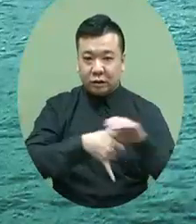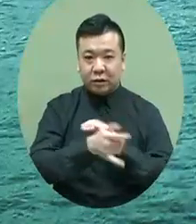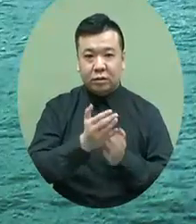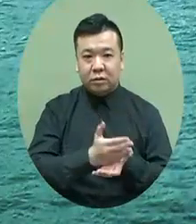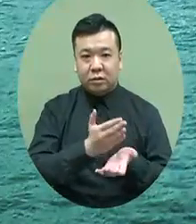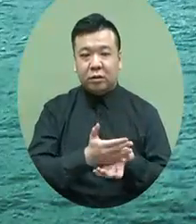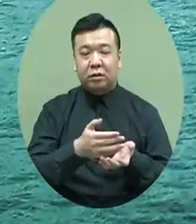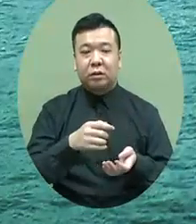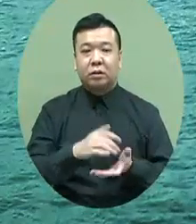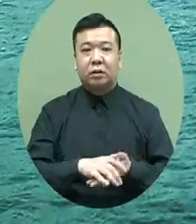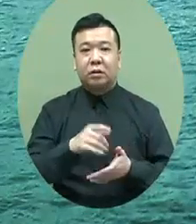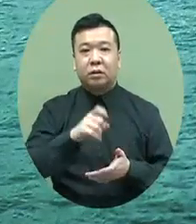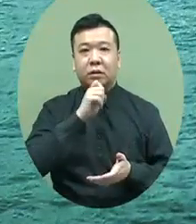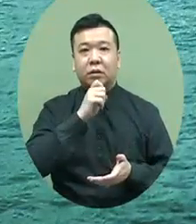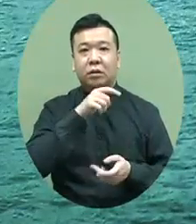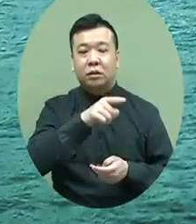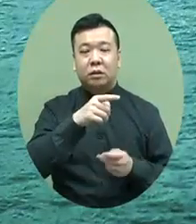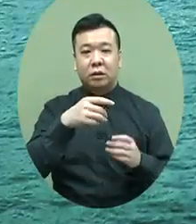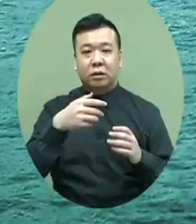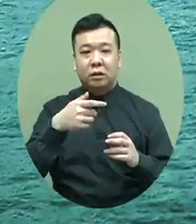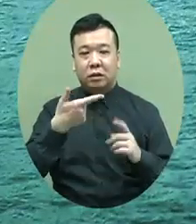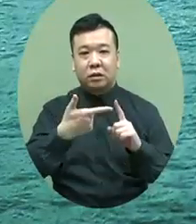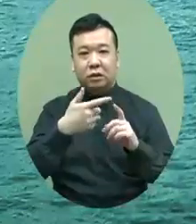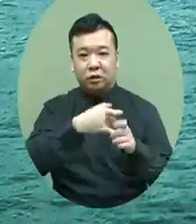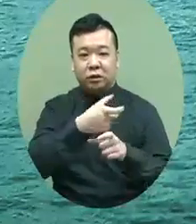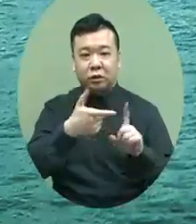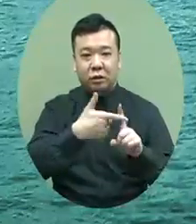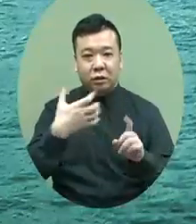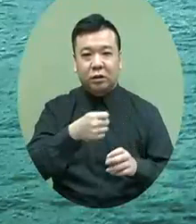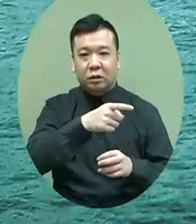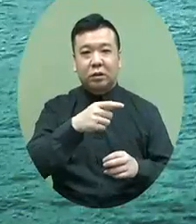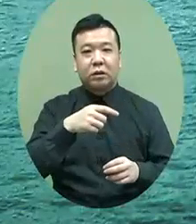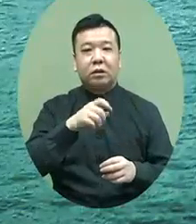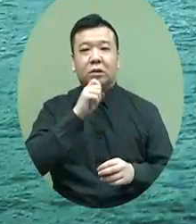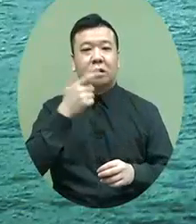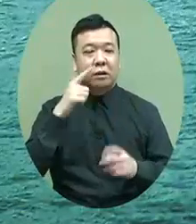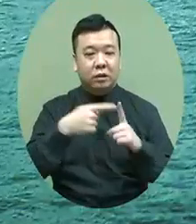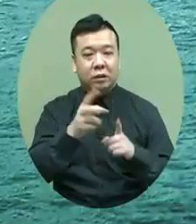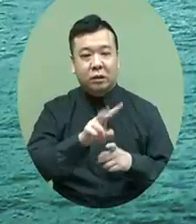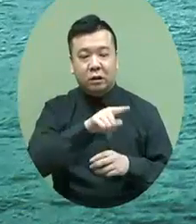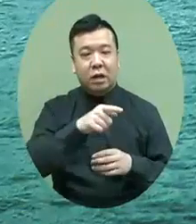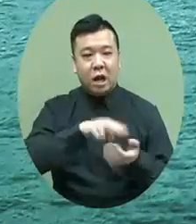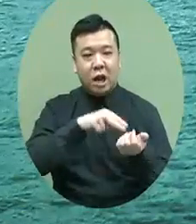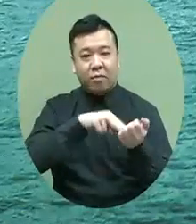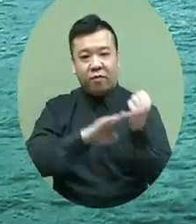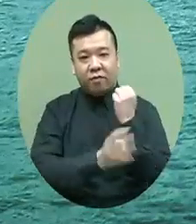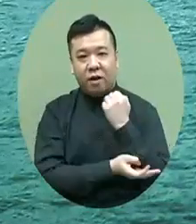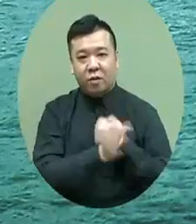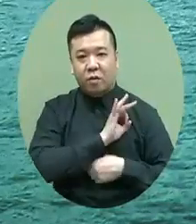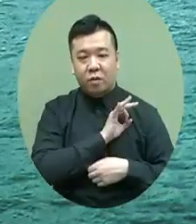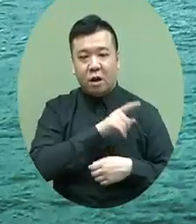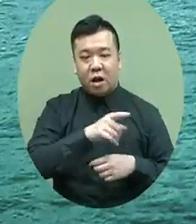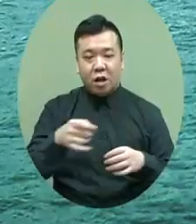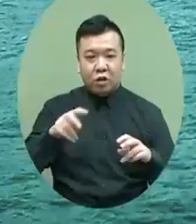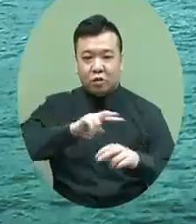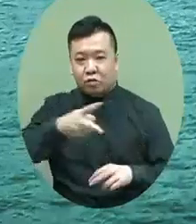入政府的團隊的，現時的陳茂波司長呢當年呢都還是新任是立法會議員，就